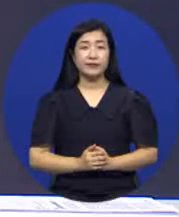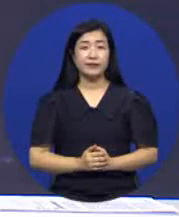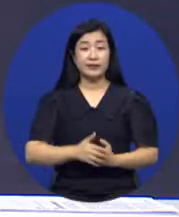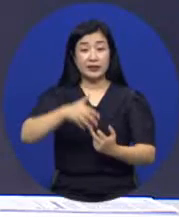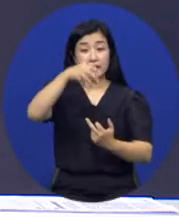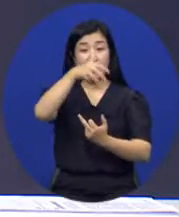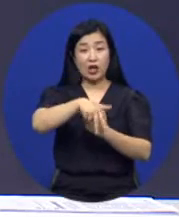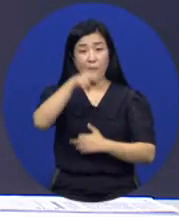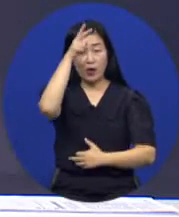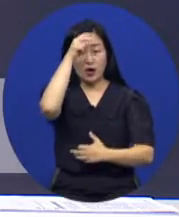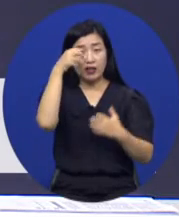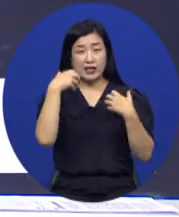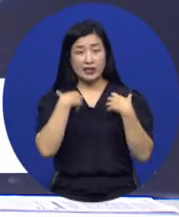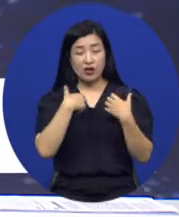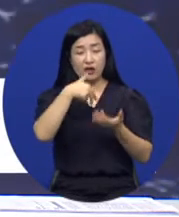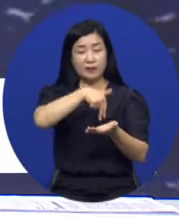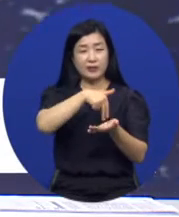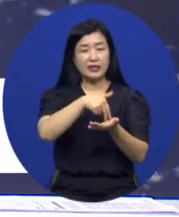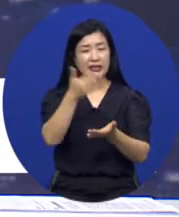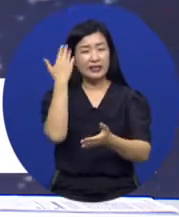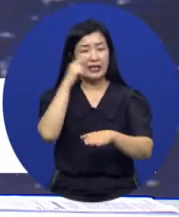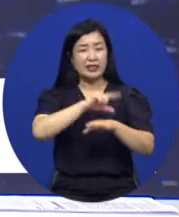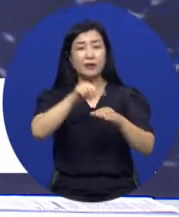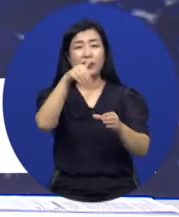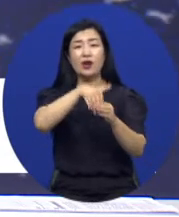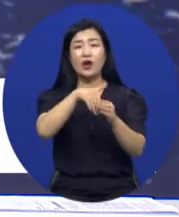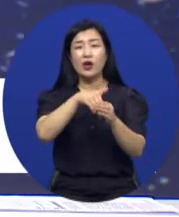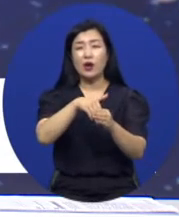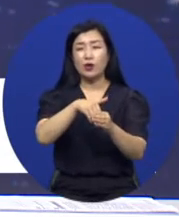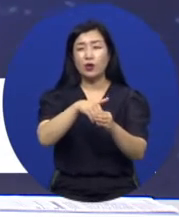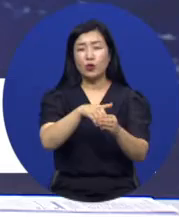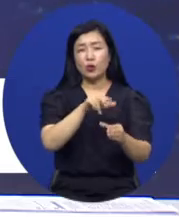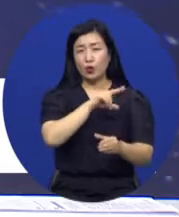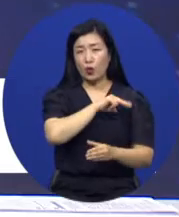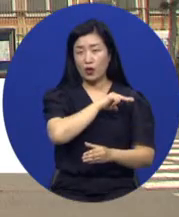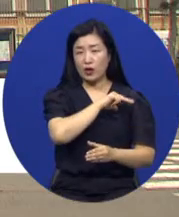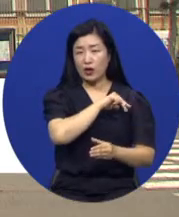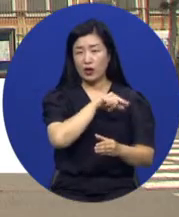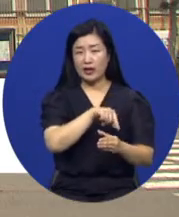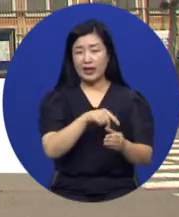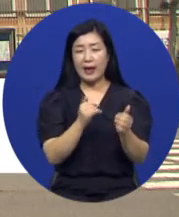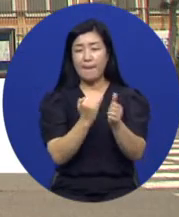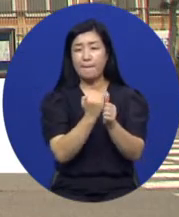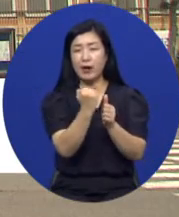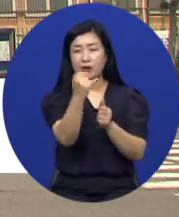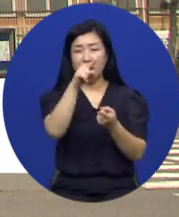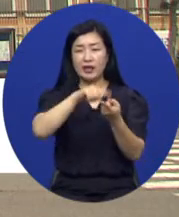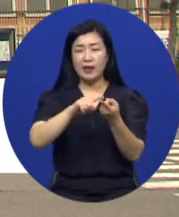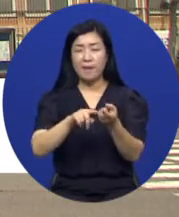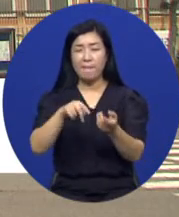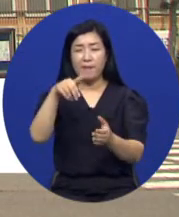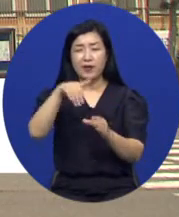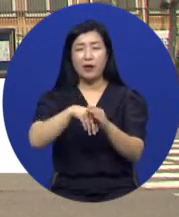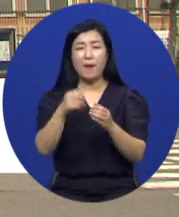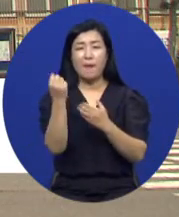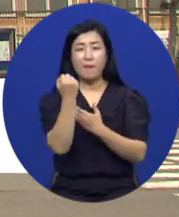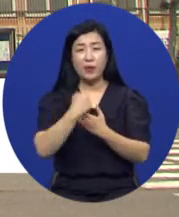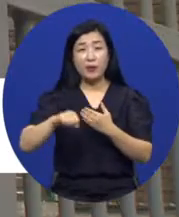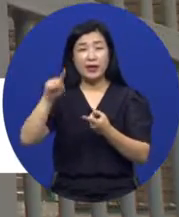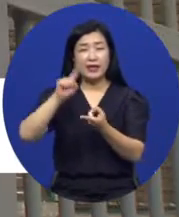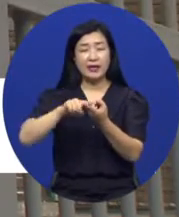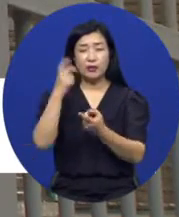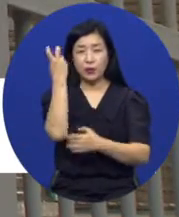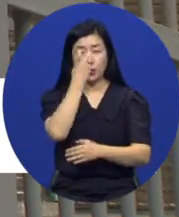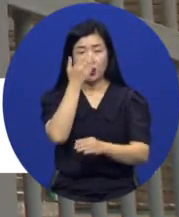서귀포 경찰서 는 지난 지방선거에서 당선된 모도 의원의 배우자를 공직선거법 위반혐의로 조사하고 있습니다